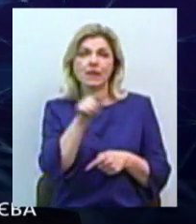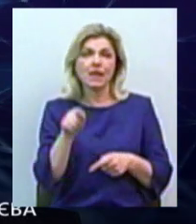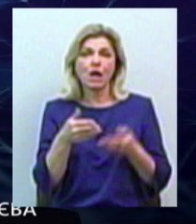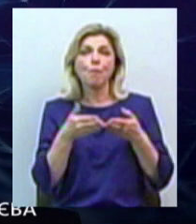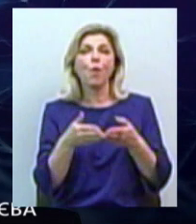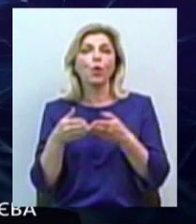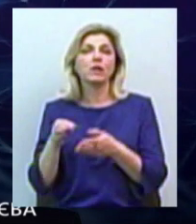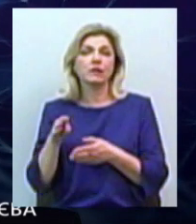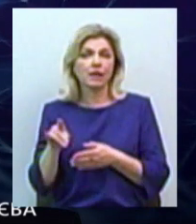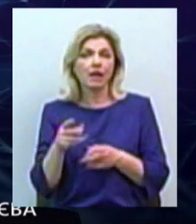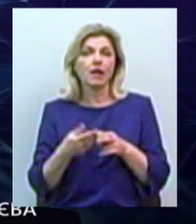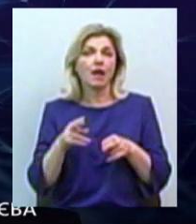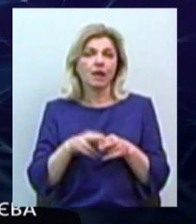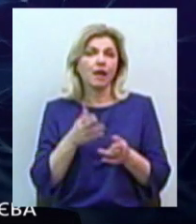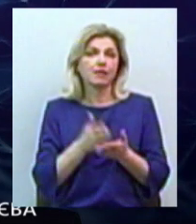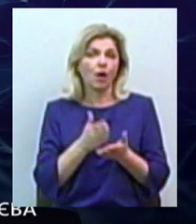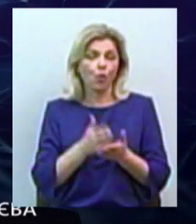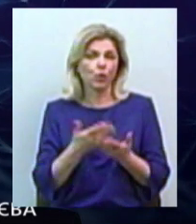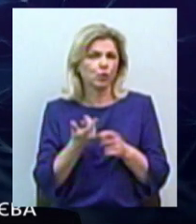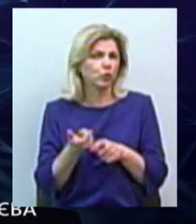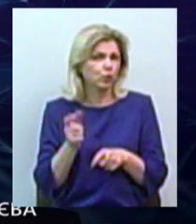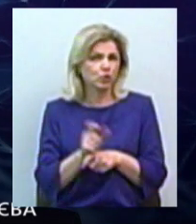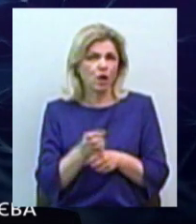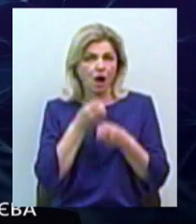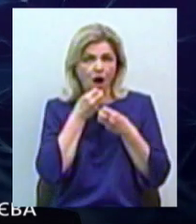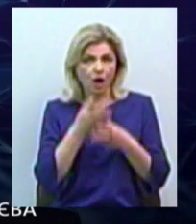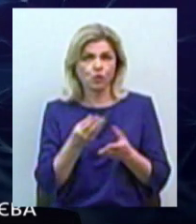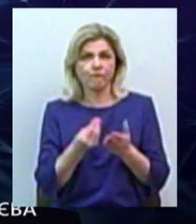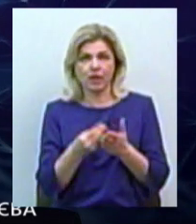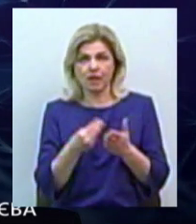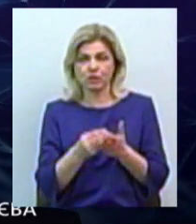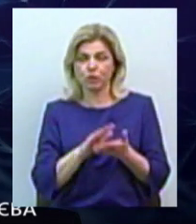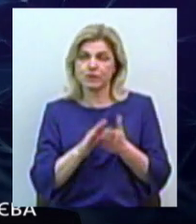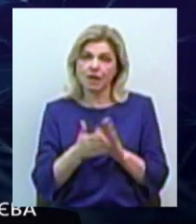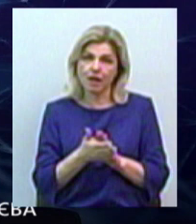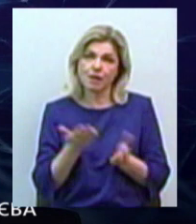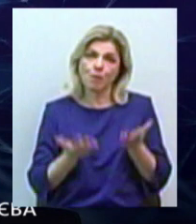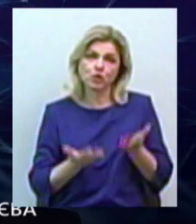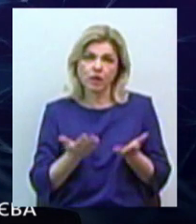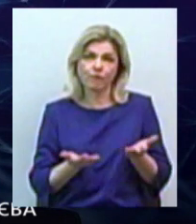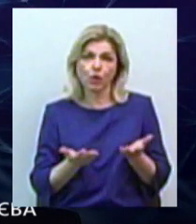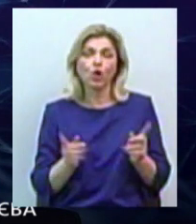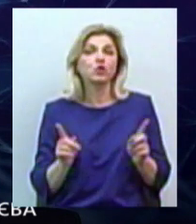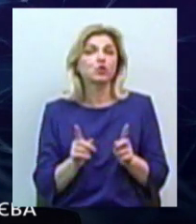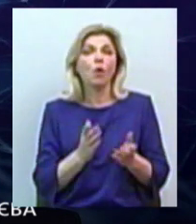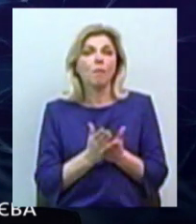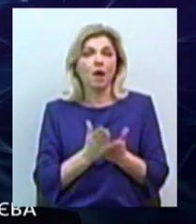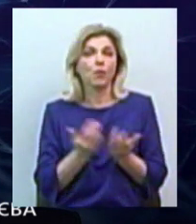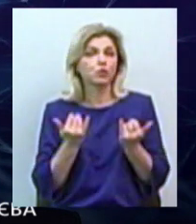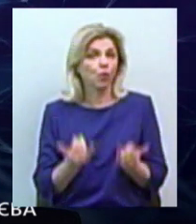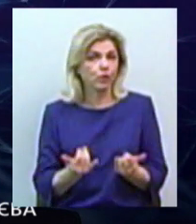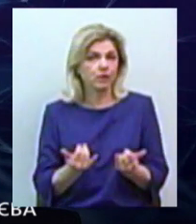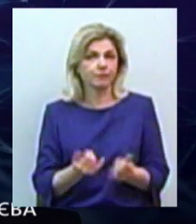які вже знаходились не в дуже гарному фінансовому стані, можливо, так? Що ми маємо сьогодні?